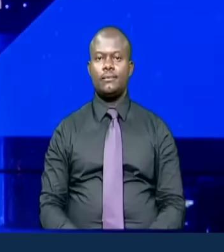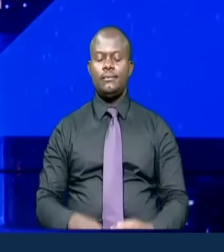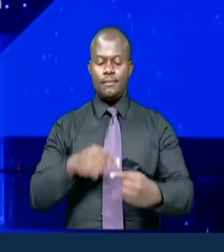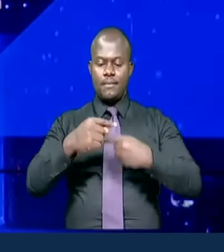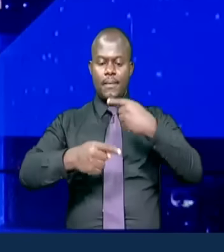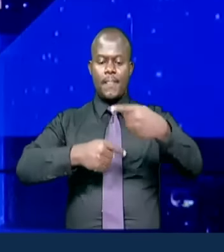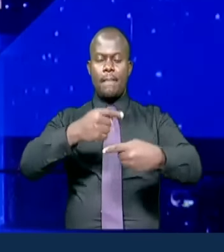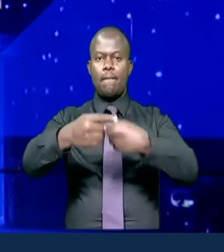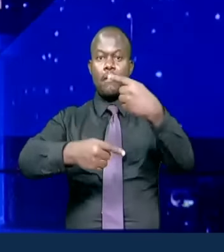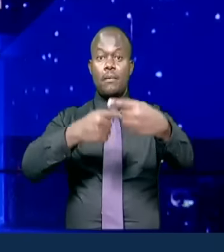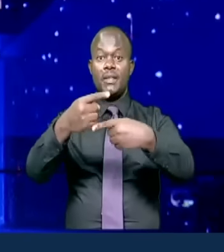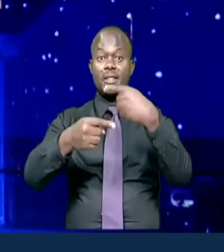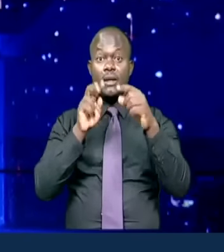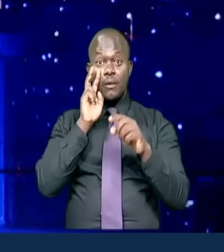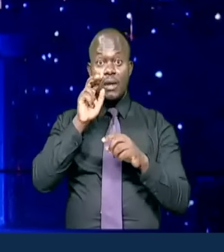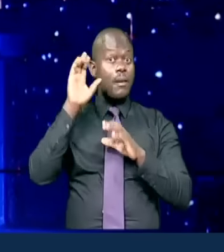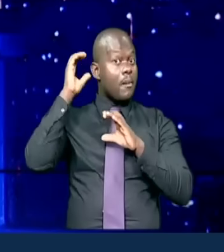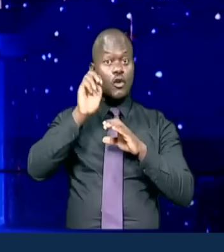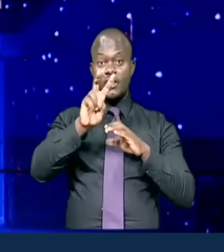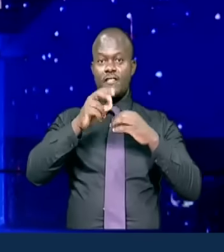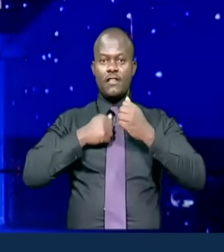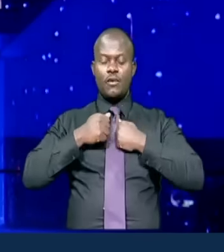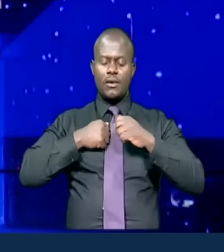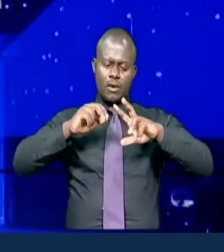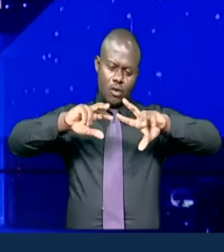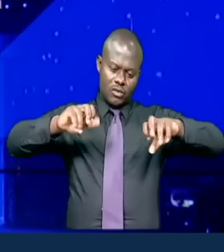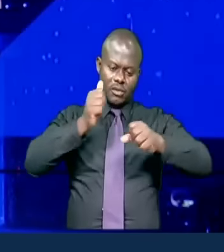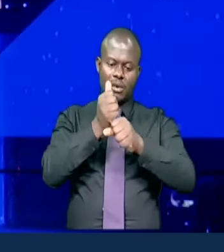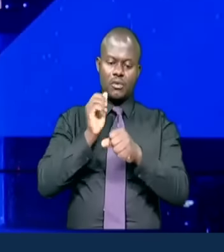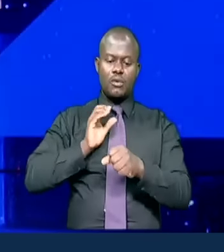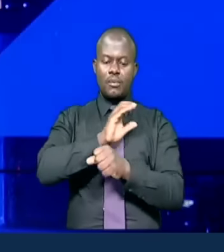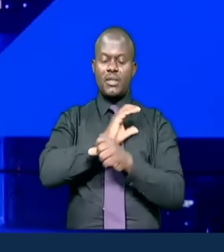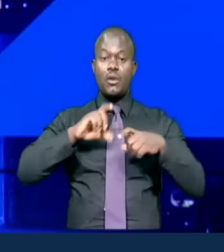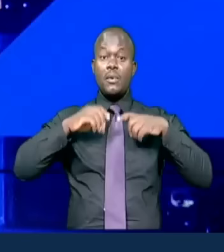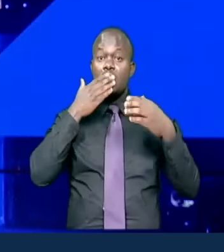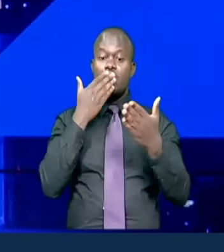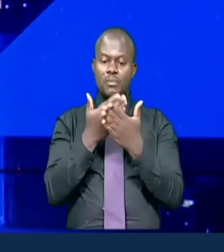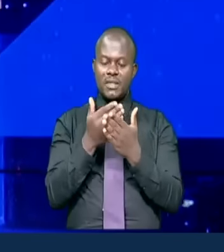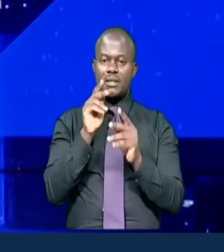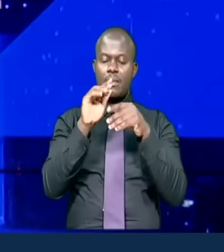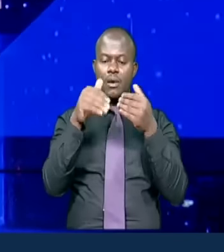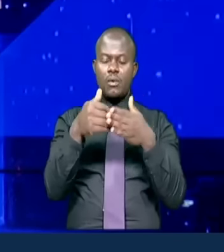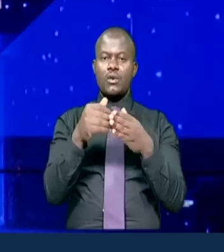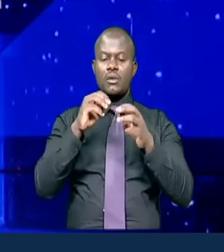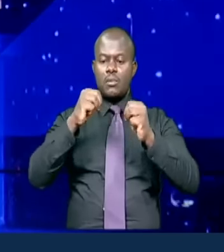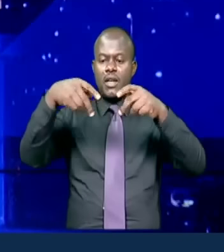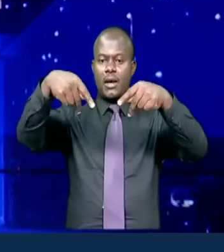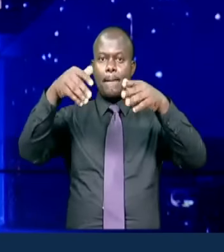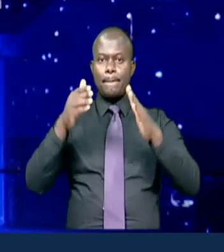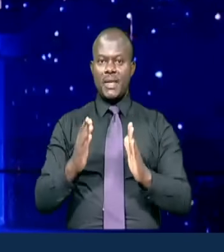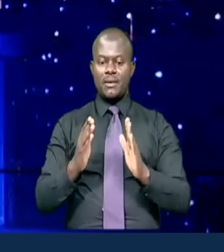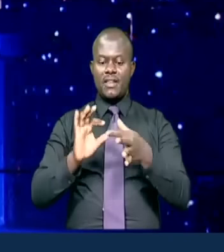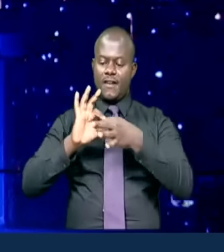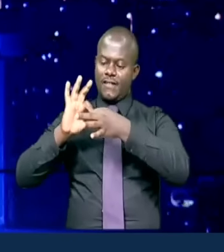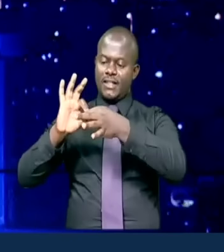Komeje gukurikira amakuru ya televiziyo y'u Rwanda tubabwire ko ubusesenguzi bwakozwe na Komisiyo y'imibereho myiza y'abaturage mu ntego ishinga amategeko